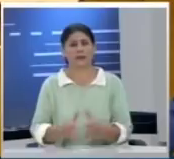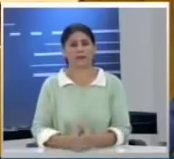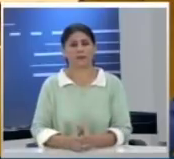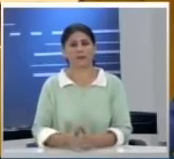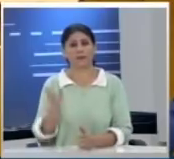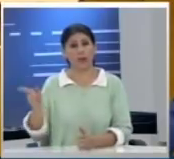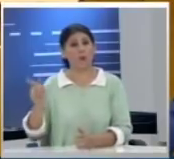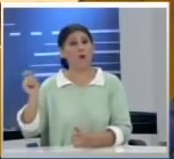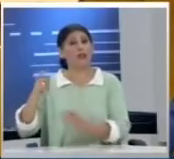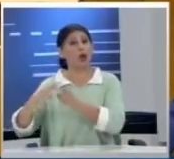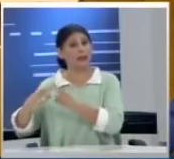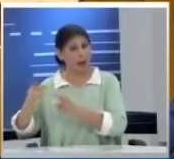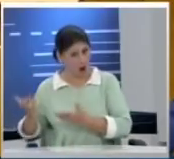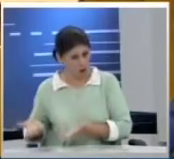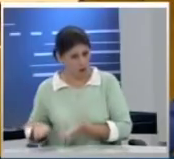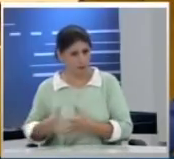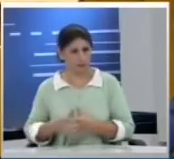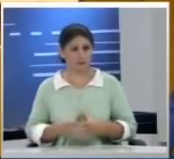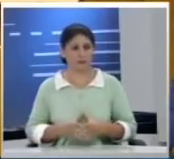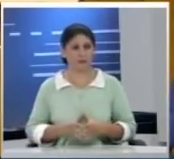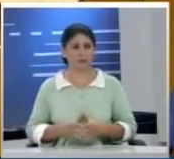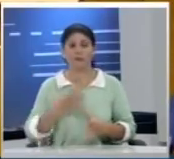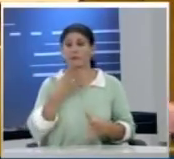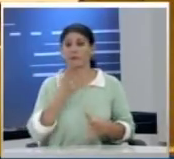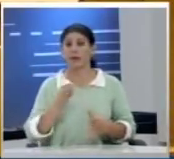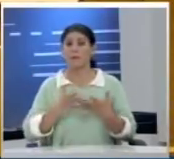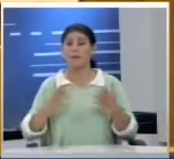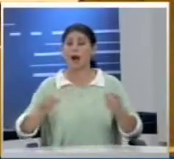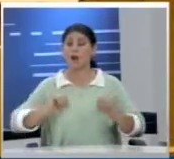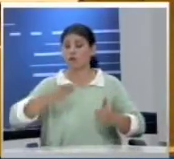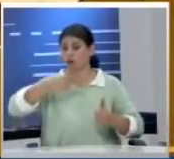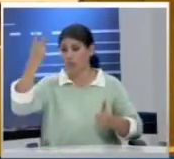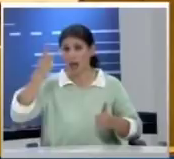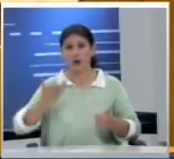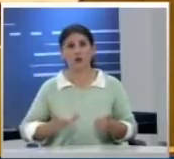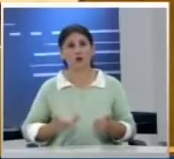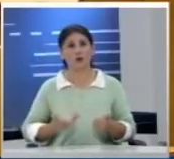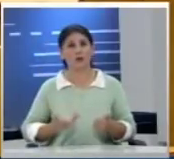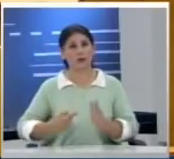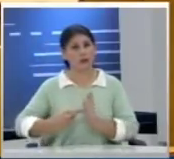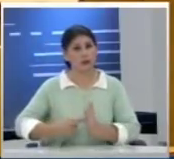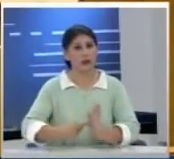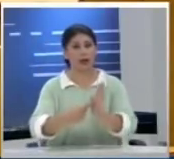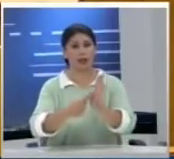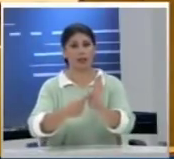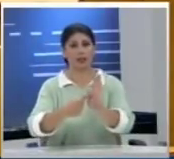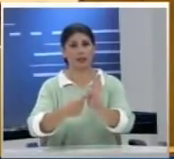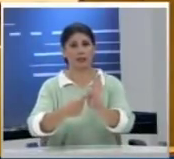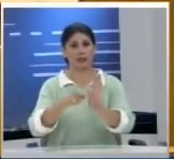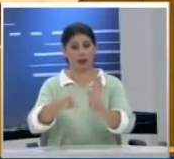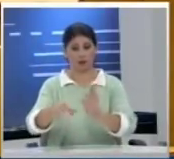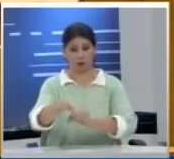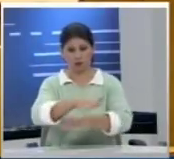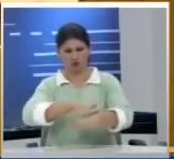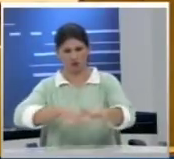έναν πολιτικό σας αντίπαλο, επειδή είχε το μέγα θράσος να αναδείξει το σκάνδαλο και να μην